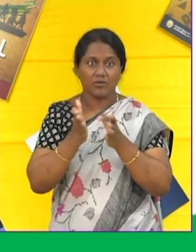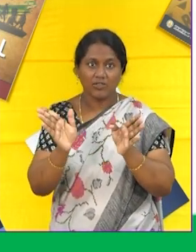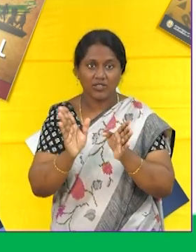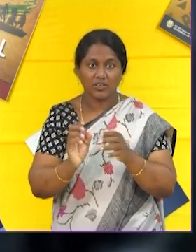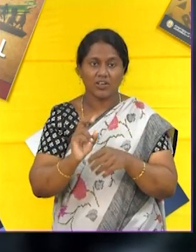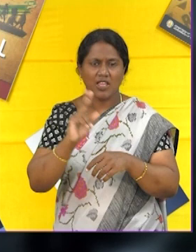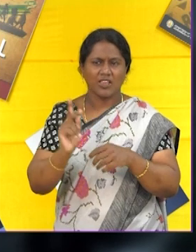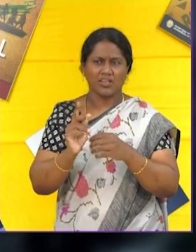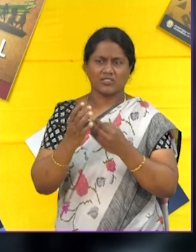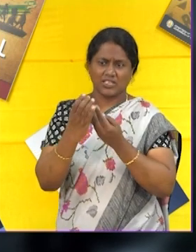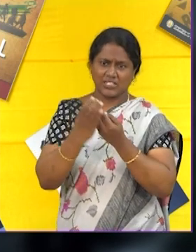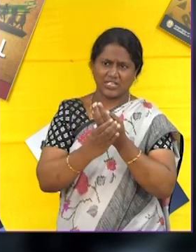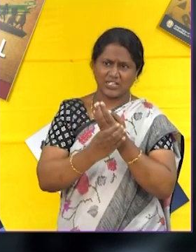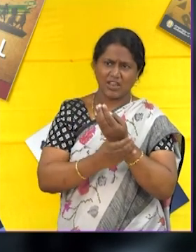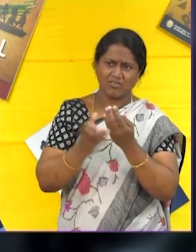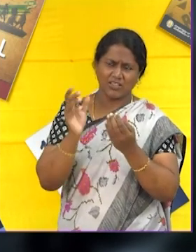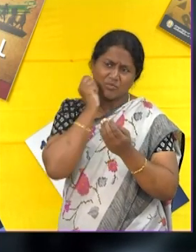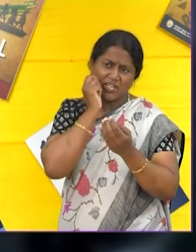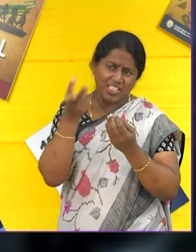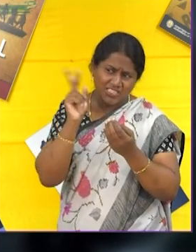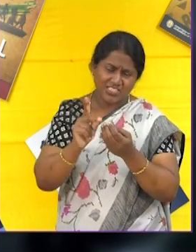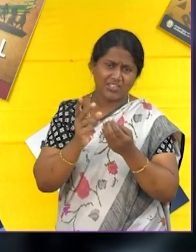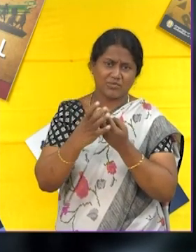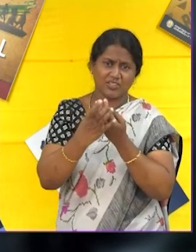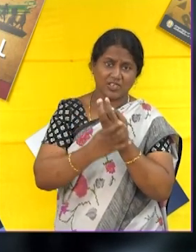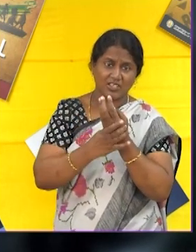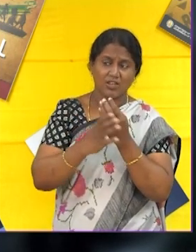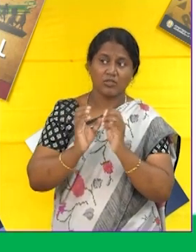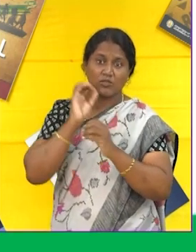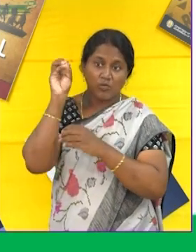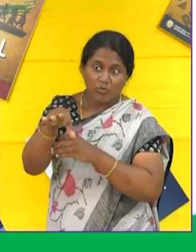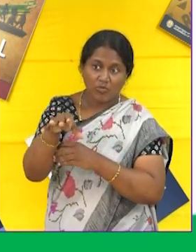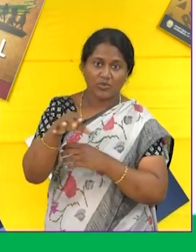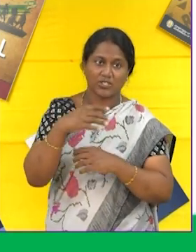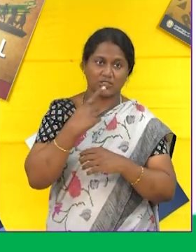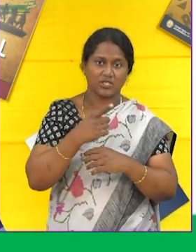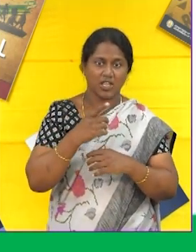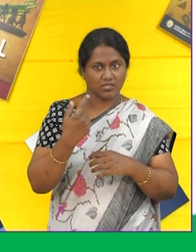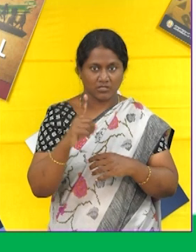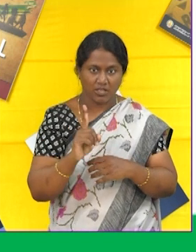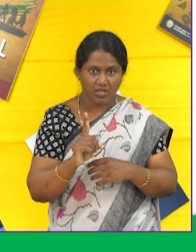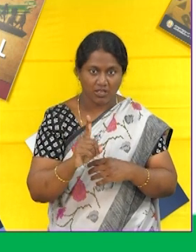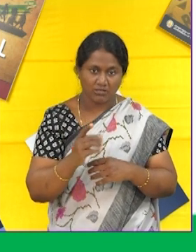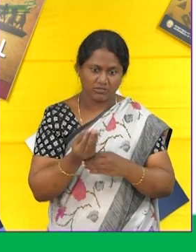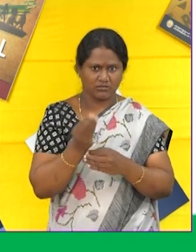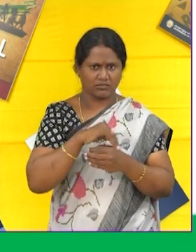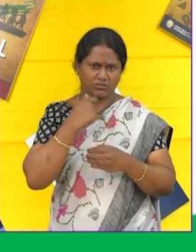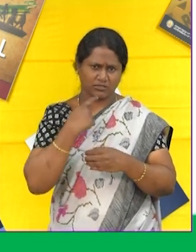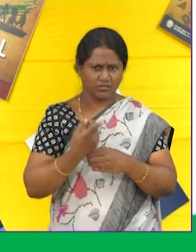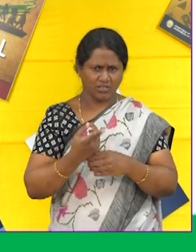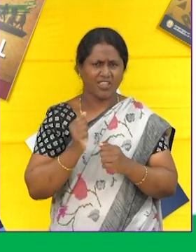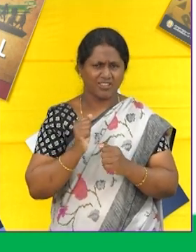shoe. அம்மா திரும்ப இன்னொரு ஷூவை த்ரோ பண்ணலாம் அப்படின்னு நினச்சாங்க. Not because there was further need of it, திரும்ப